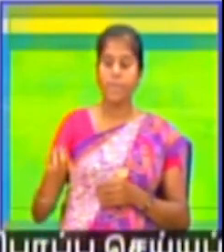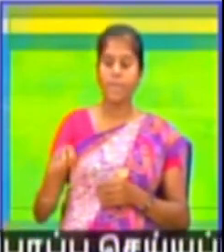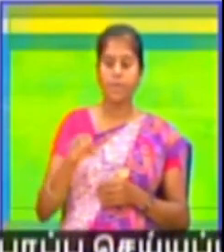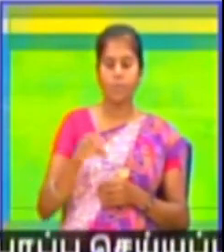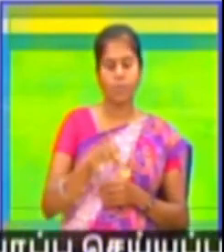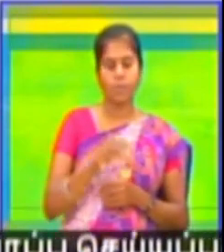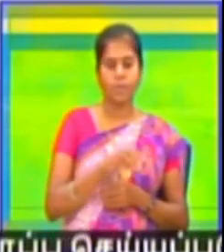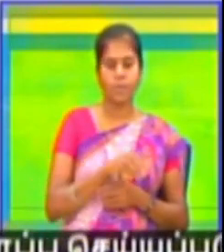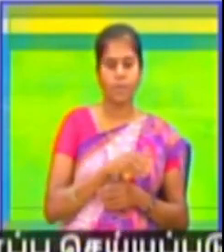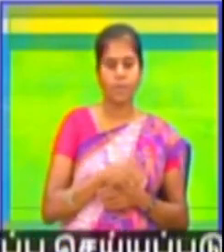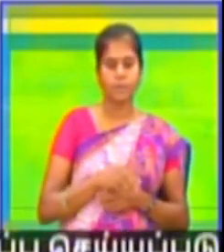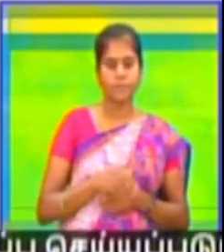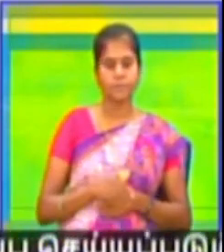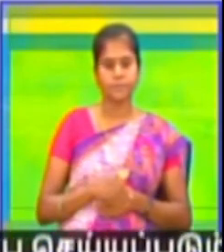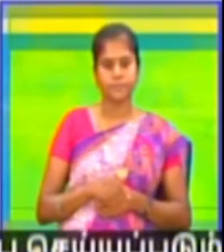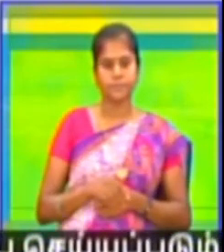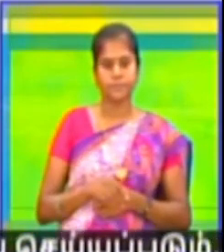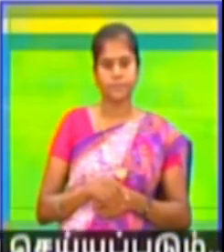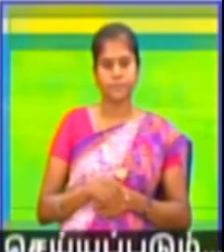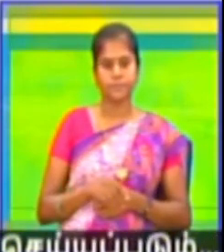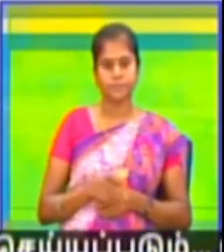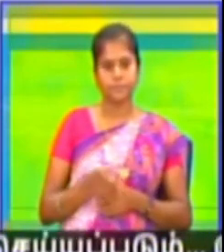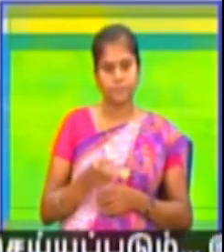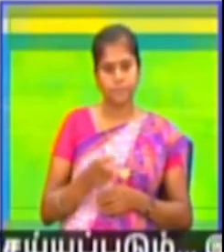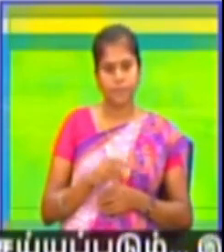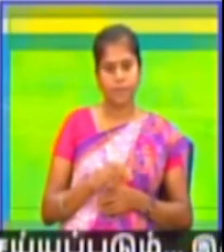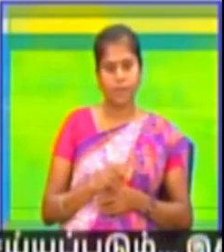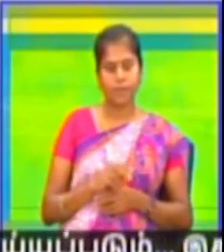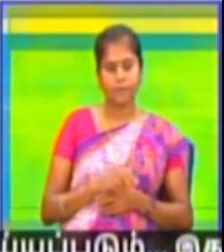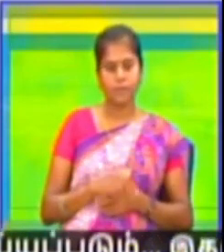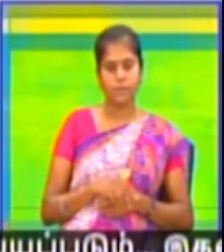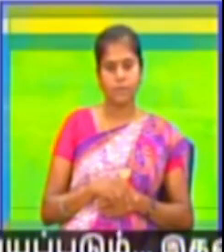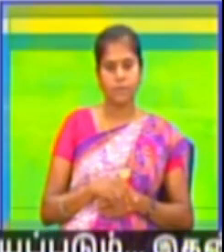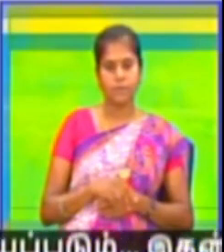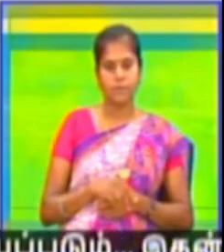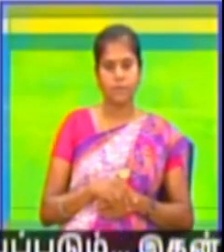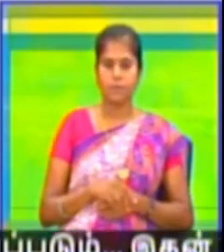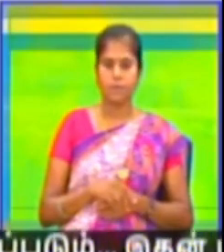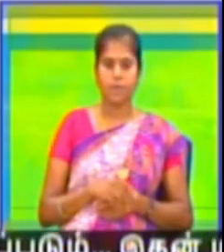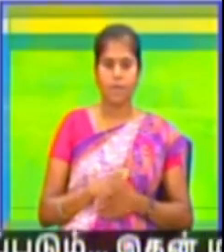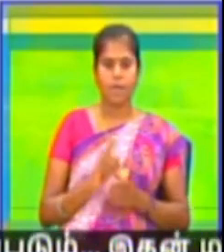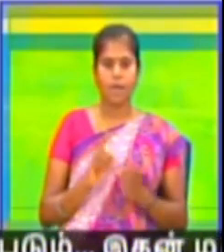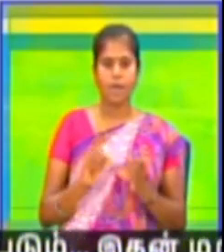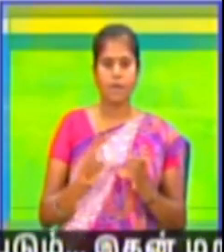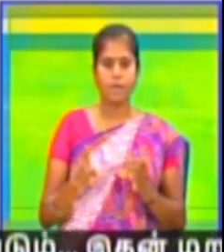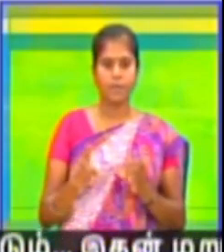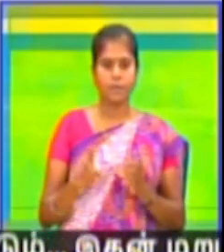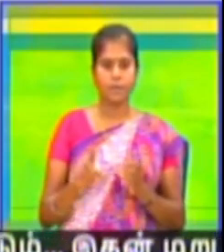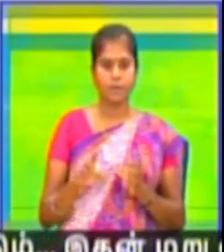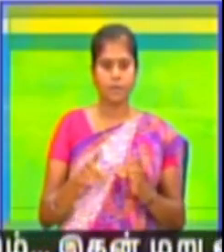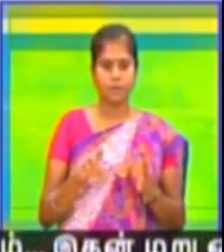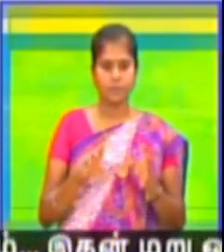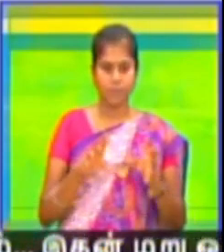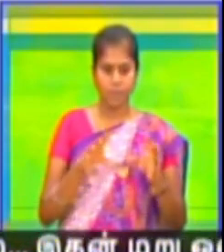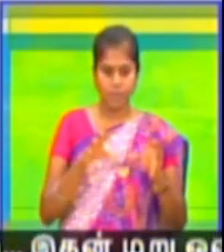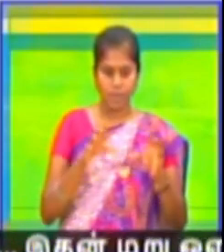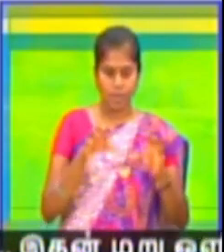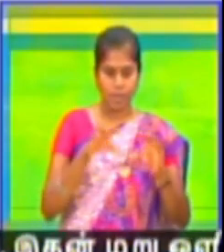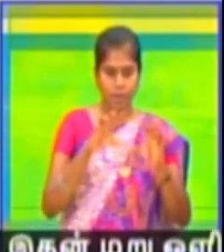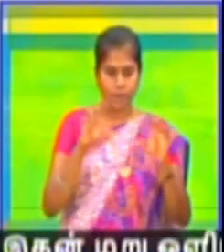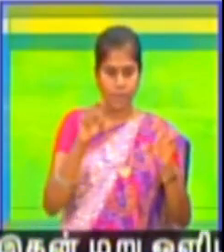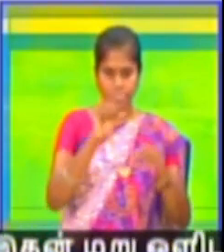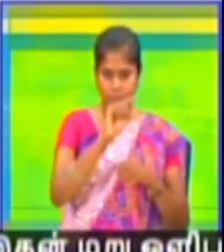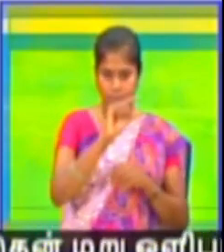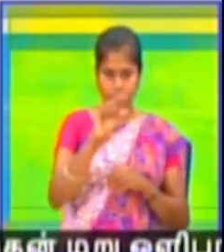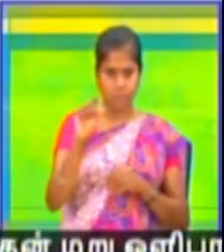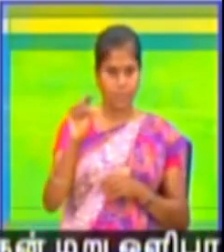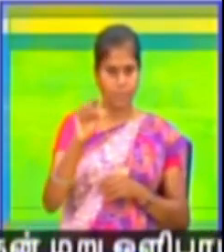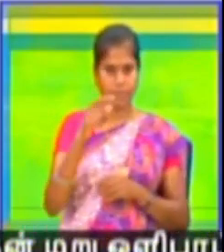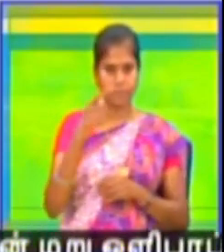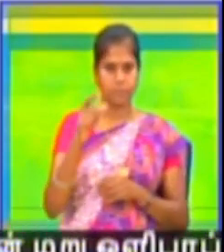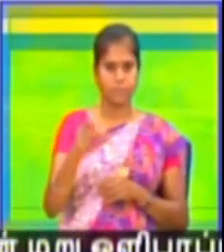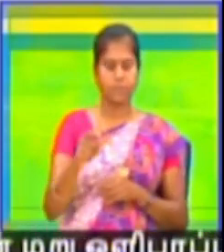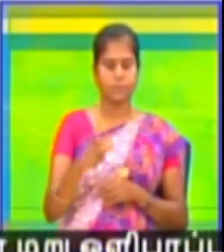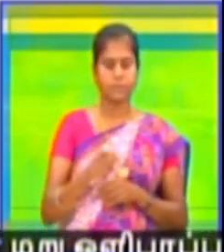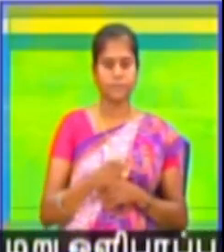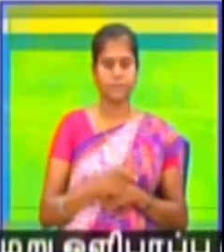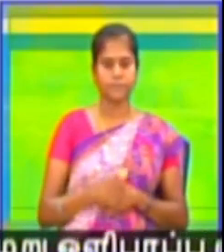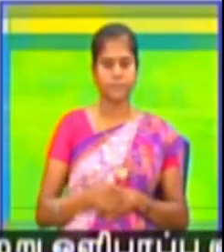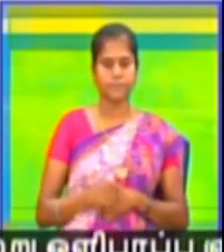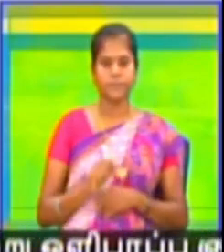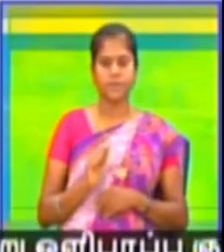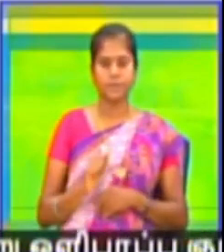பீடபூமிகள். அடுத்து கார்டிலராஸ் அப்படின்னு பார்த்தோம் இல்லையாமா, அந்த கார்டிலராஸ் அப்படின்னா என்ன?